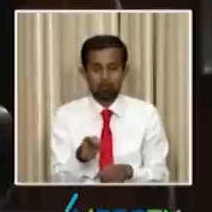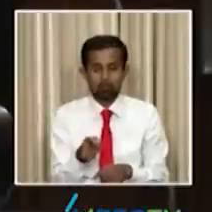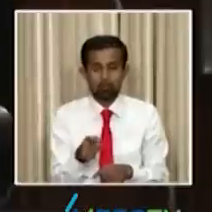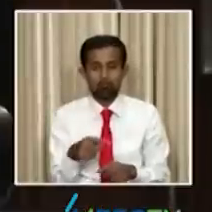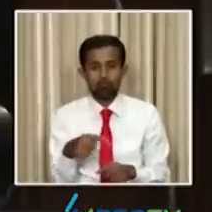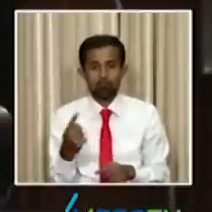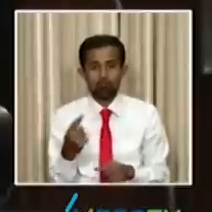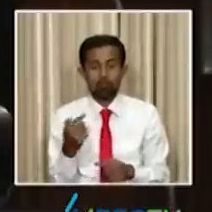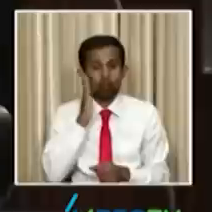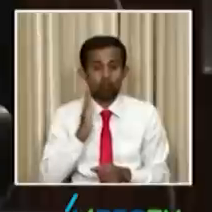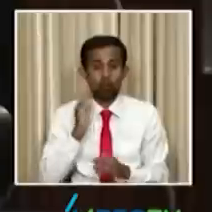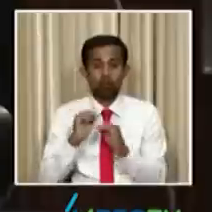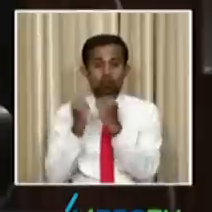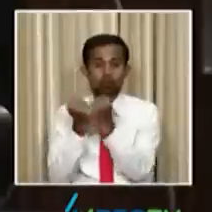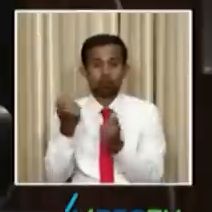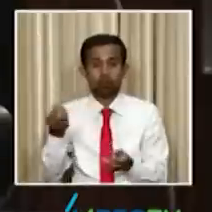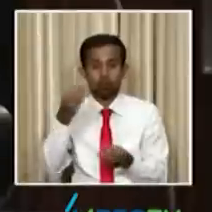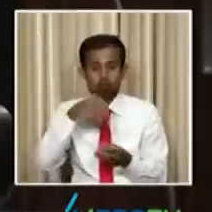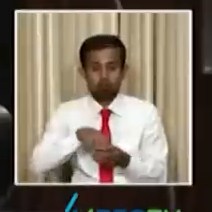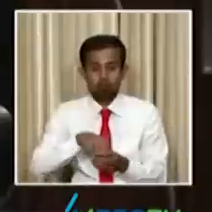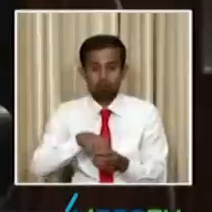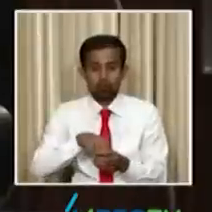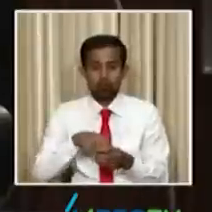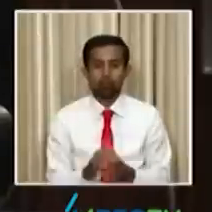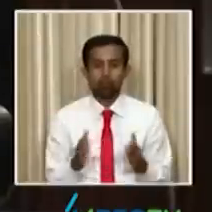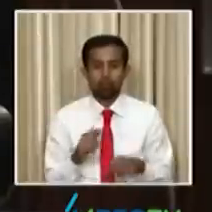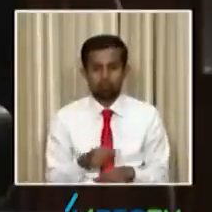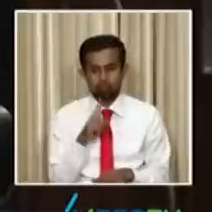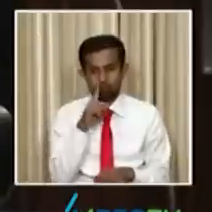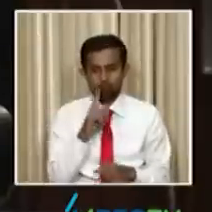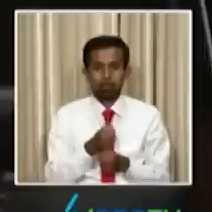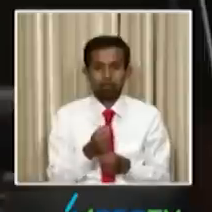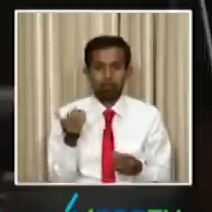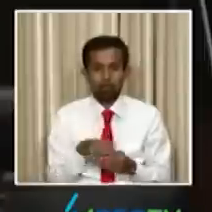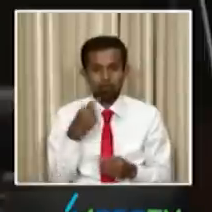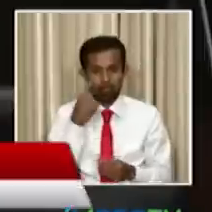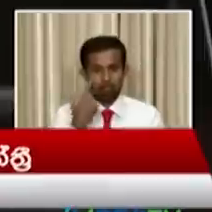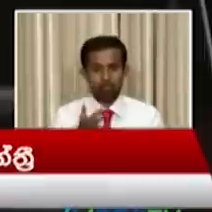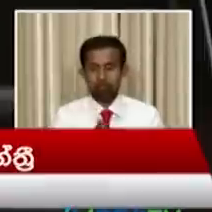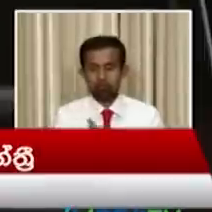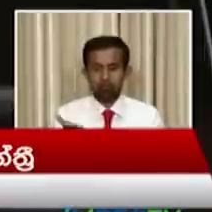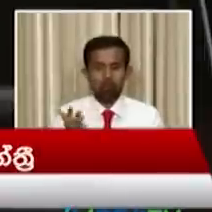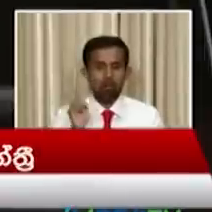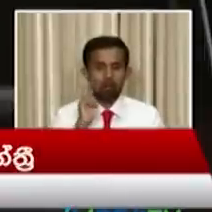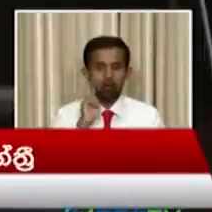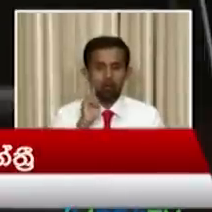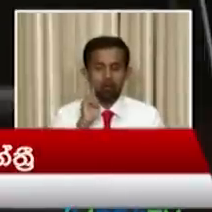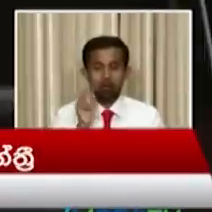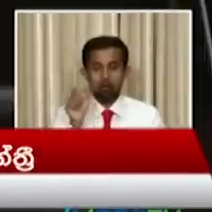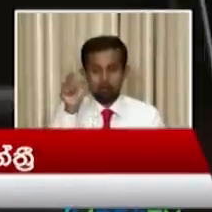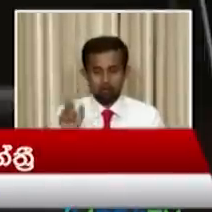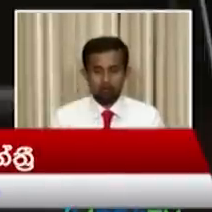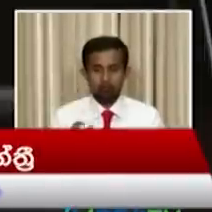වෙනත් විදේශීය ආයතනයකින් මුදල් ආධාර ලබා ගැනීමට දොර විවෘත කර තිබීම යුක්ති සහගතද? අපි දැක්කා රනිල් වික්‍රමසිංහ බාස්සුන්